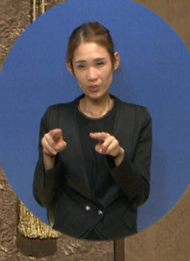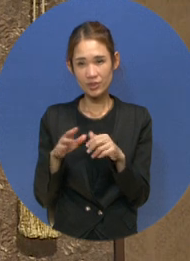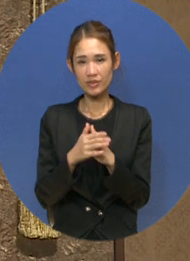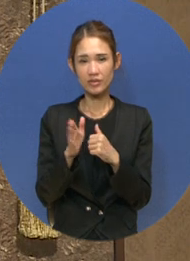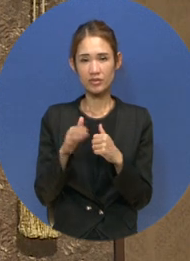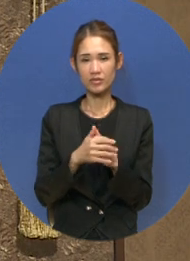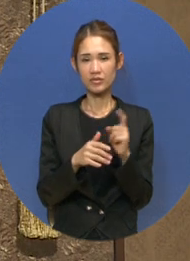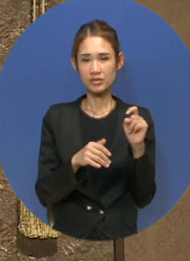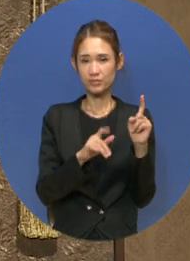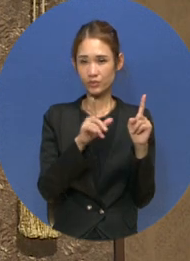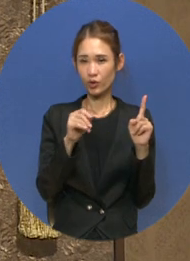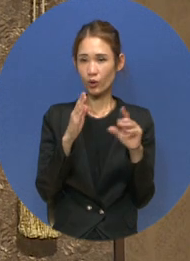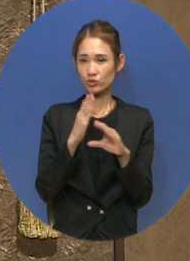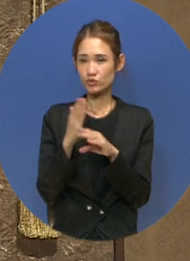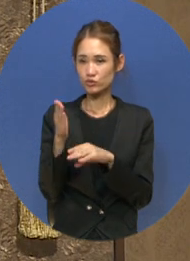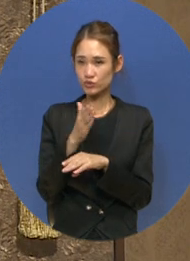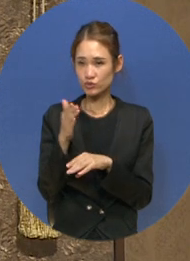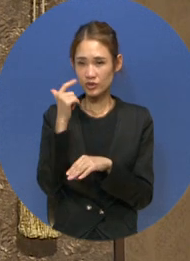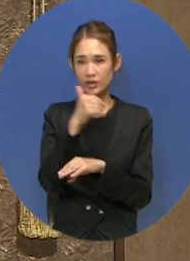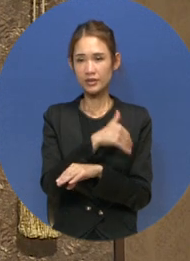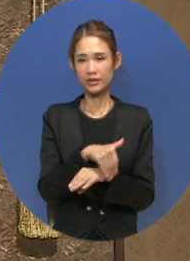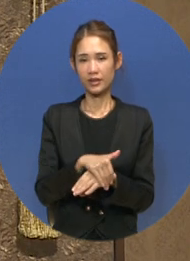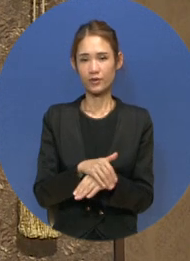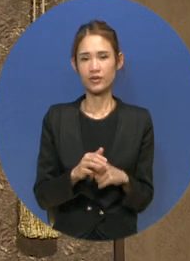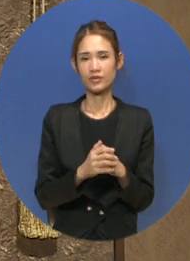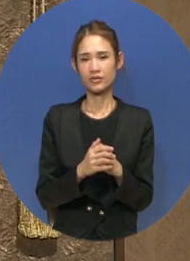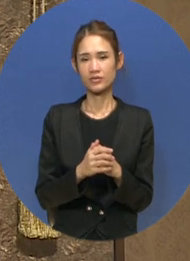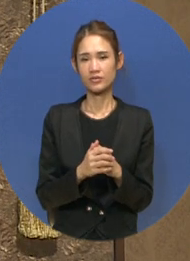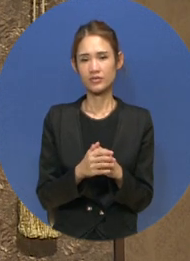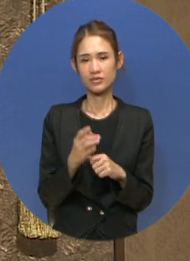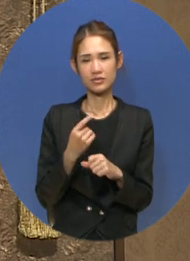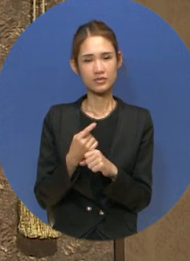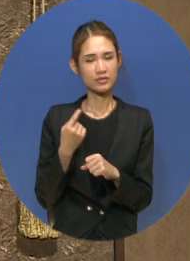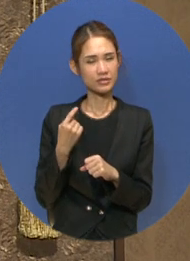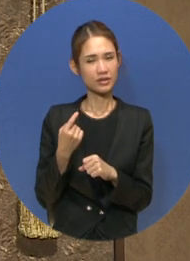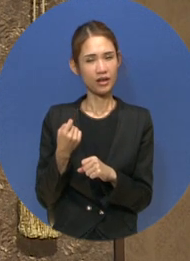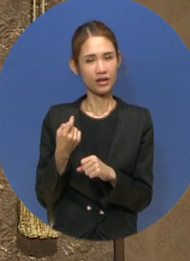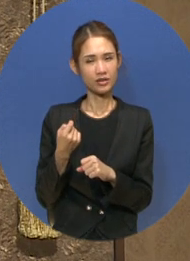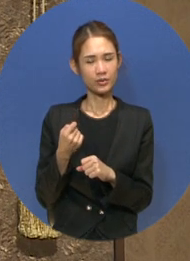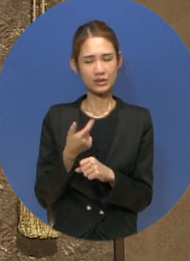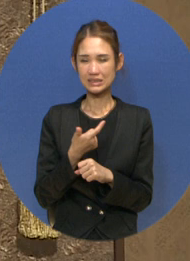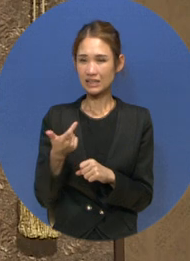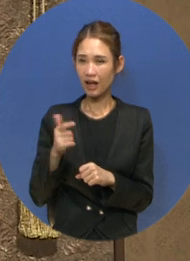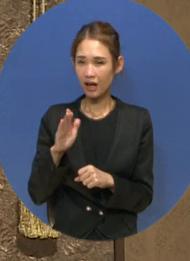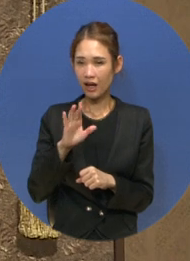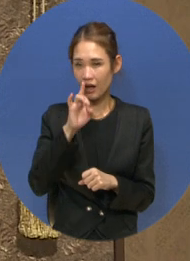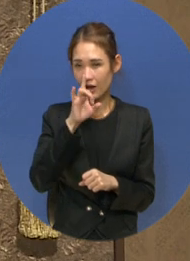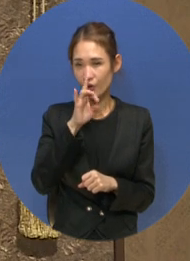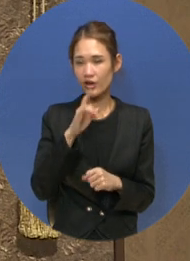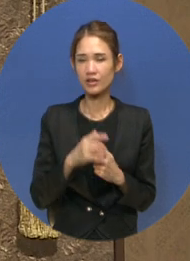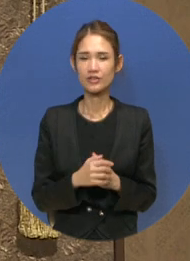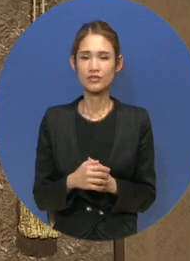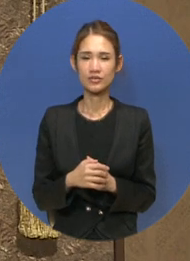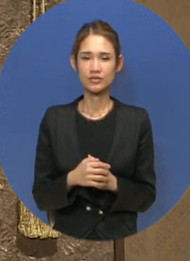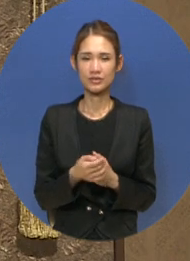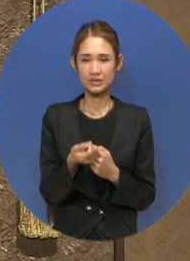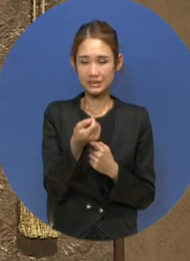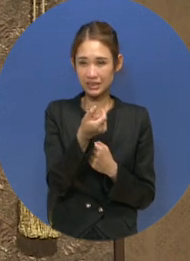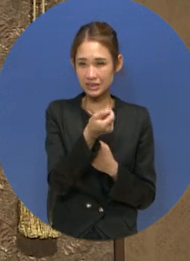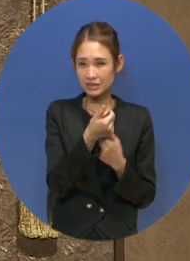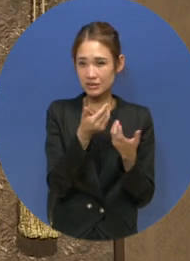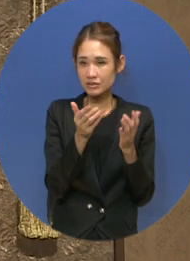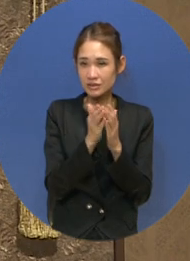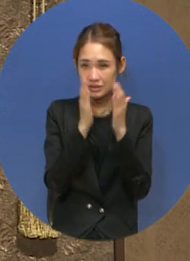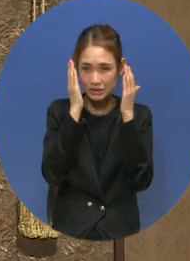11월 중순쯤으로 지금 계획을 하고 있고 네. 작년만큼 그렇게 크게 하기는 어려울 것 같습니다. 그래서 소규모 그리고